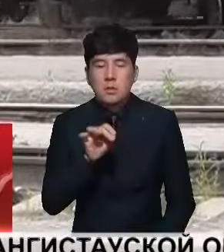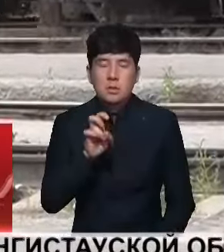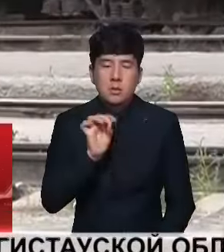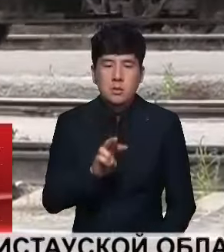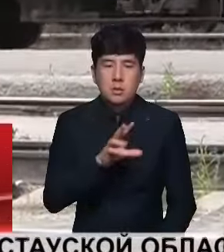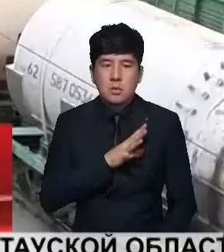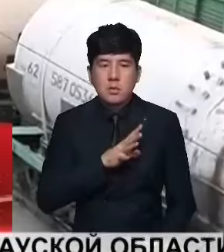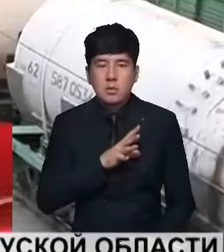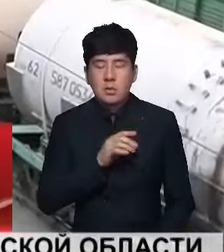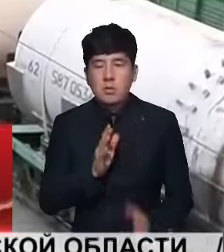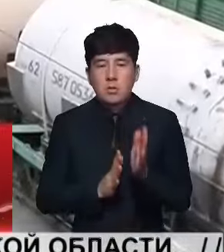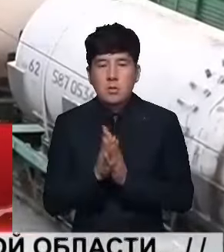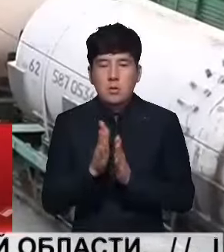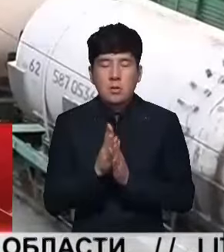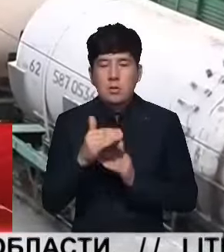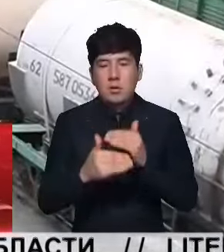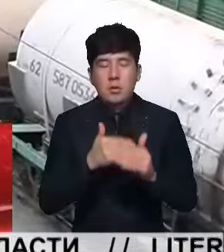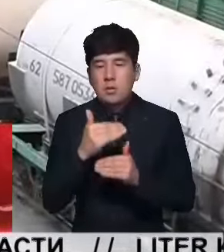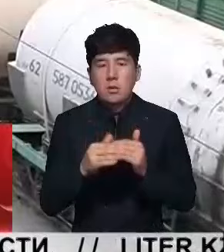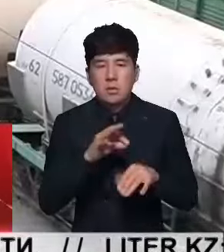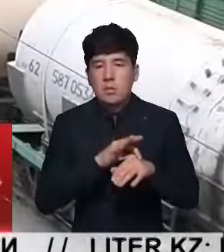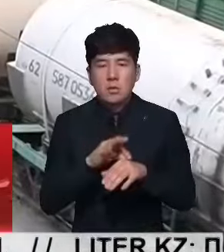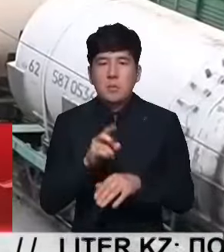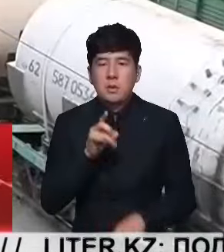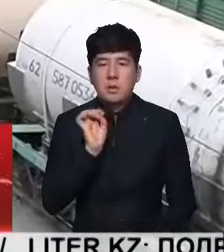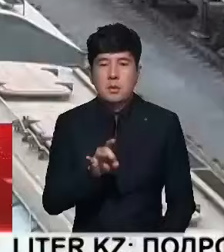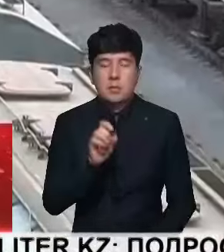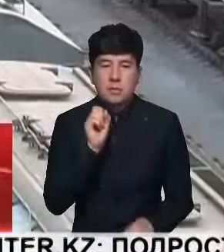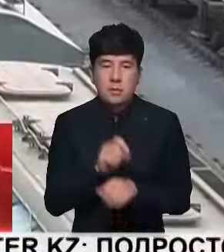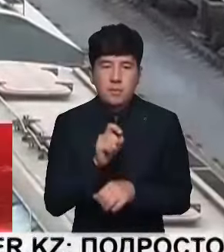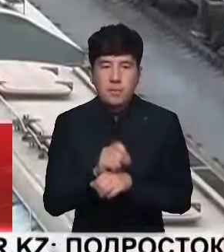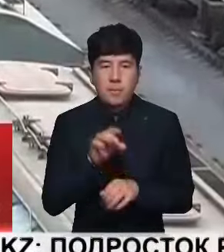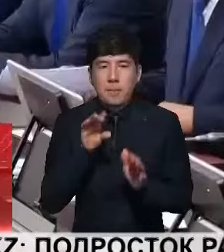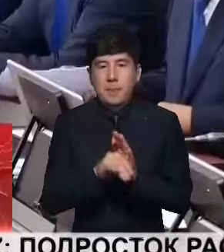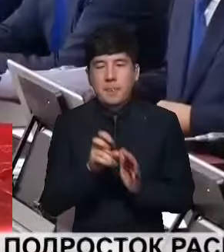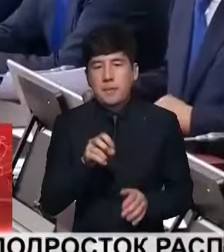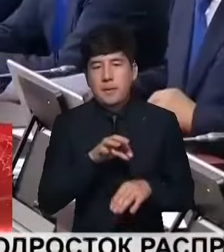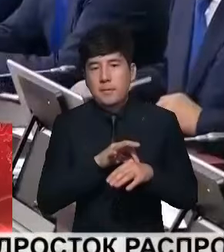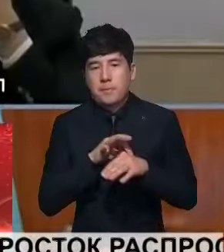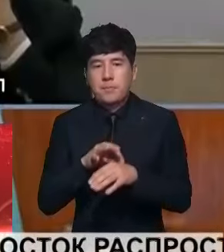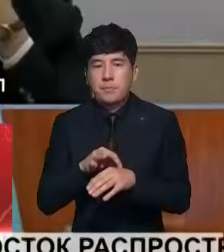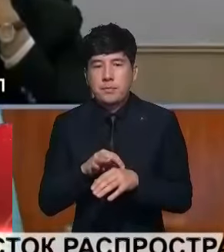где прогнозируется рост импорта. В свою очередь, Улжас Битенов поручил обеспечить бесперебойную поставку зерна.